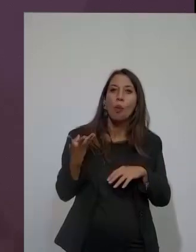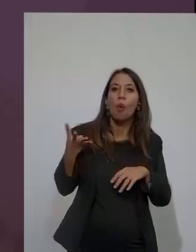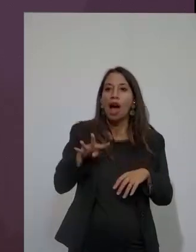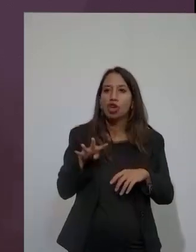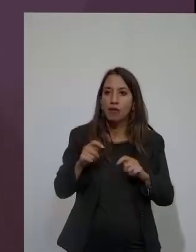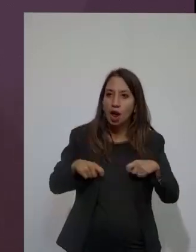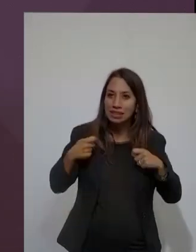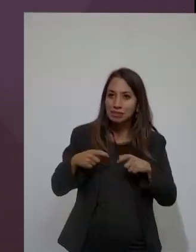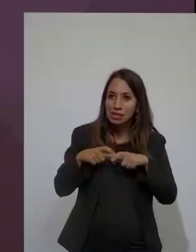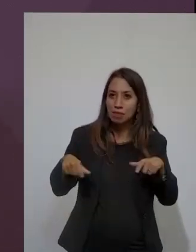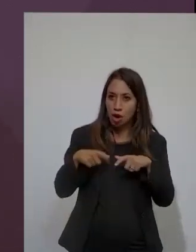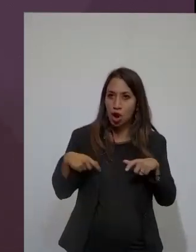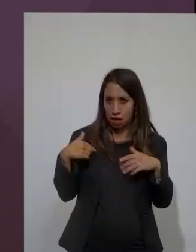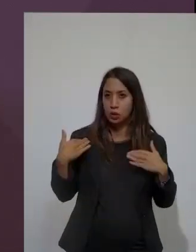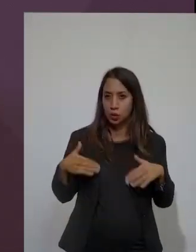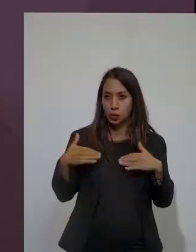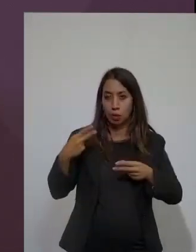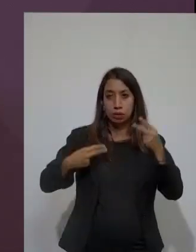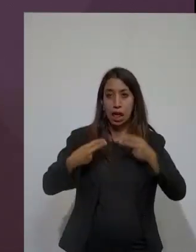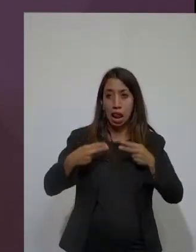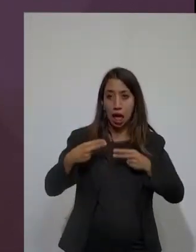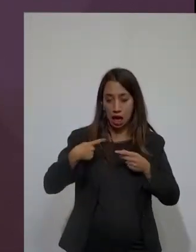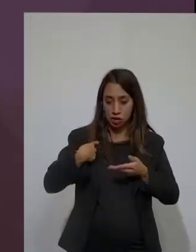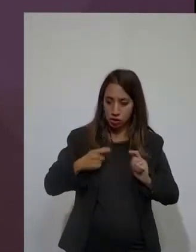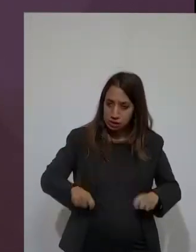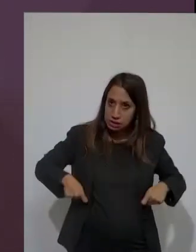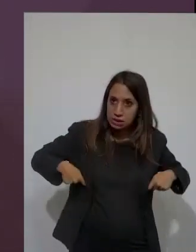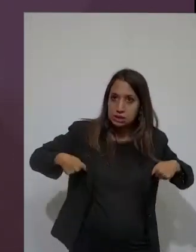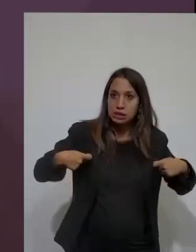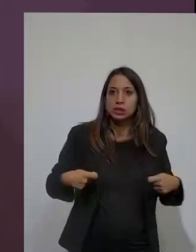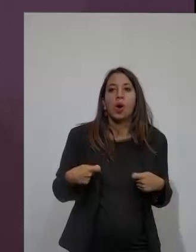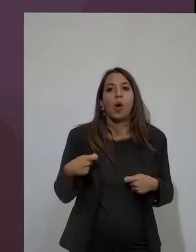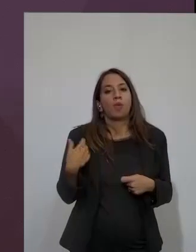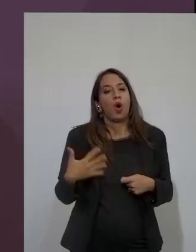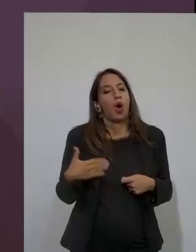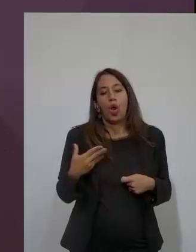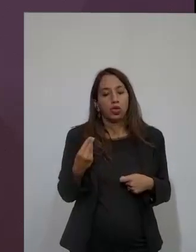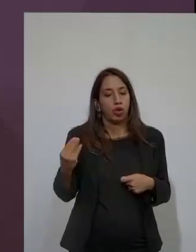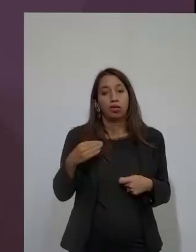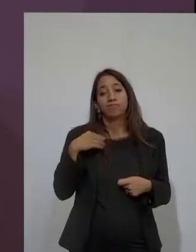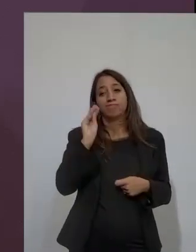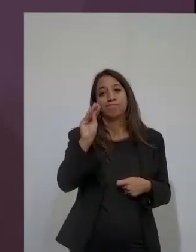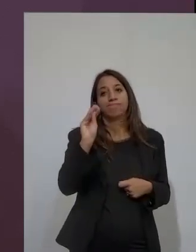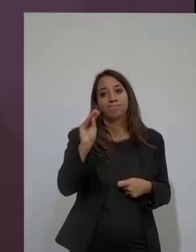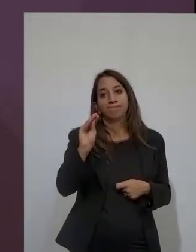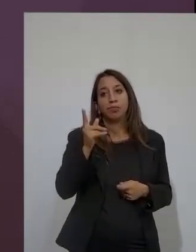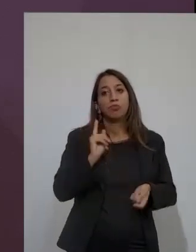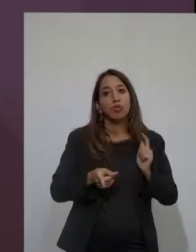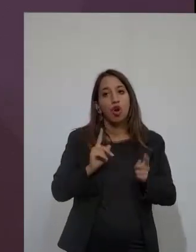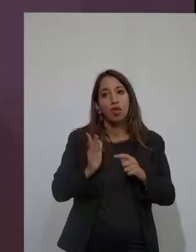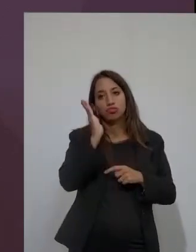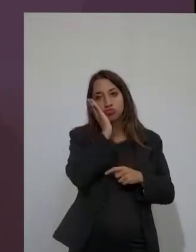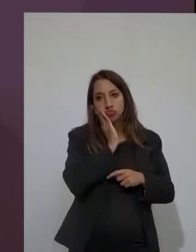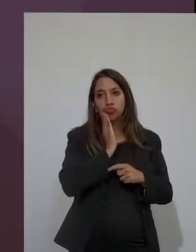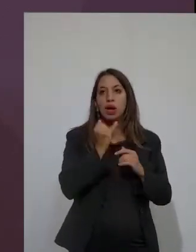senz'altro inciderà in maniera pesante sui bilanci delle nostre imprese. E quindi chiediamo alla politica che vengano estesi anche le